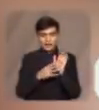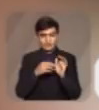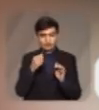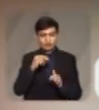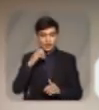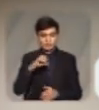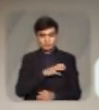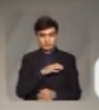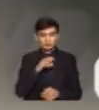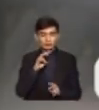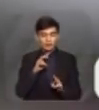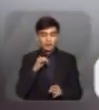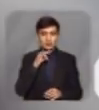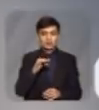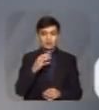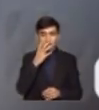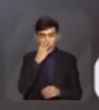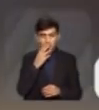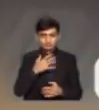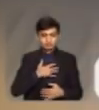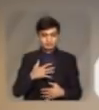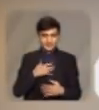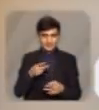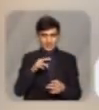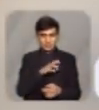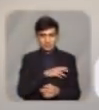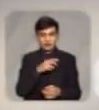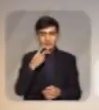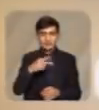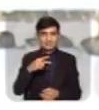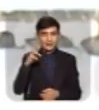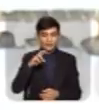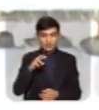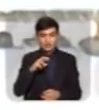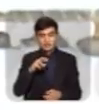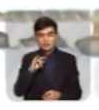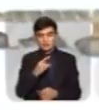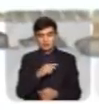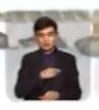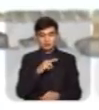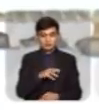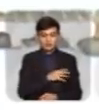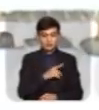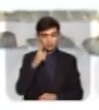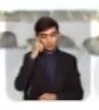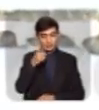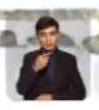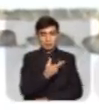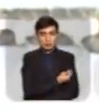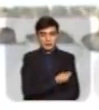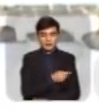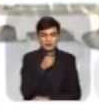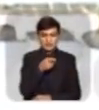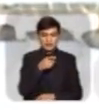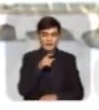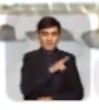к аппарату искусственного дыхания. Днем 20 января Андрюши не стало. Считаю, что это из-за прививки. Я считаю, это халатность